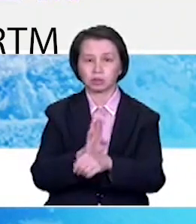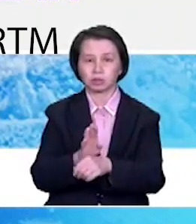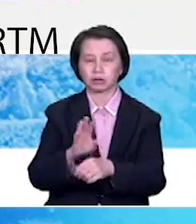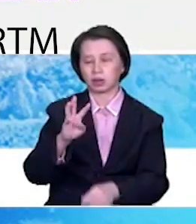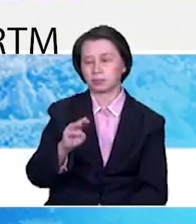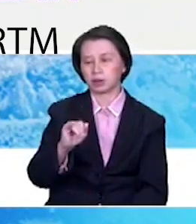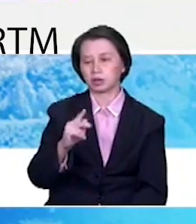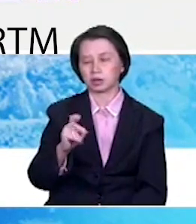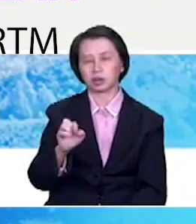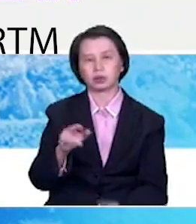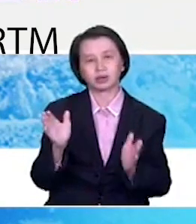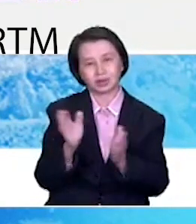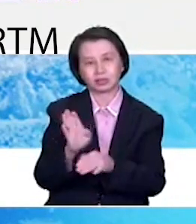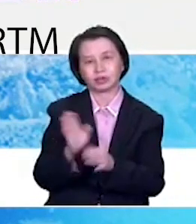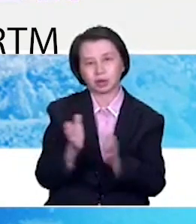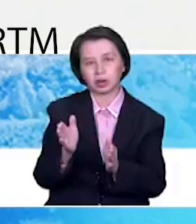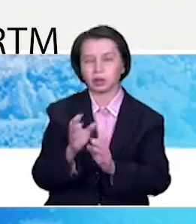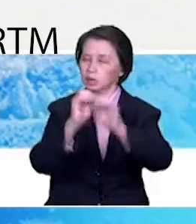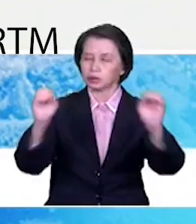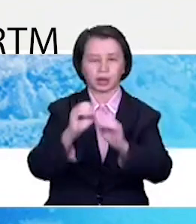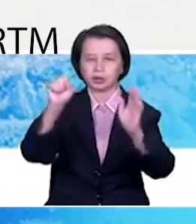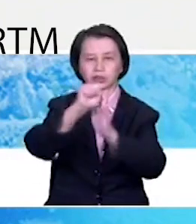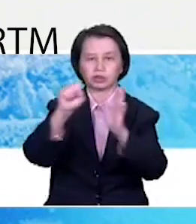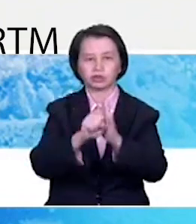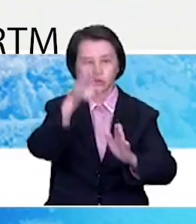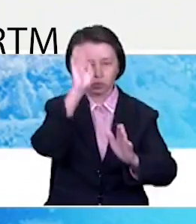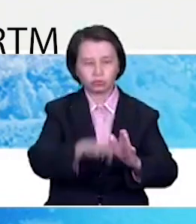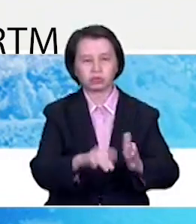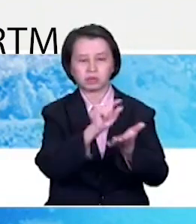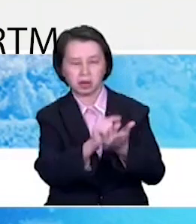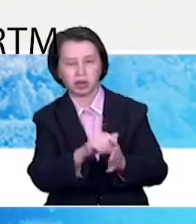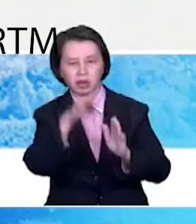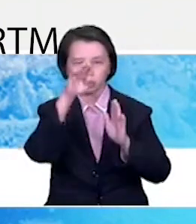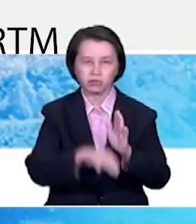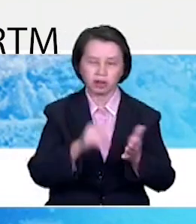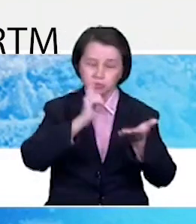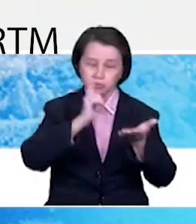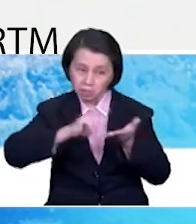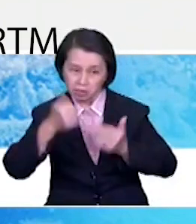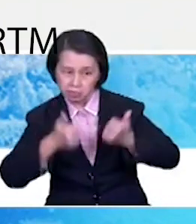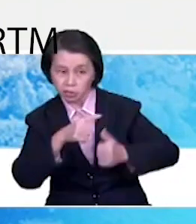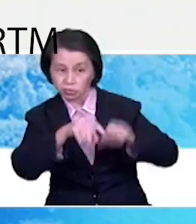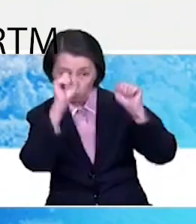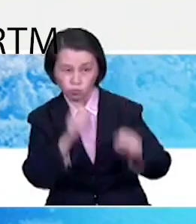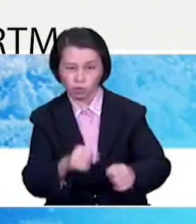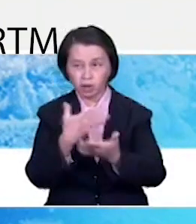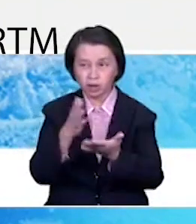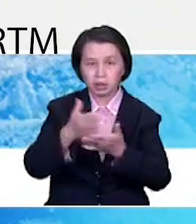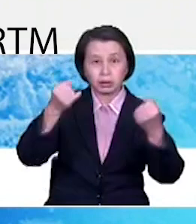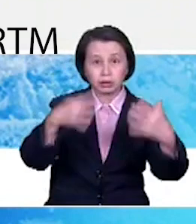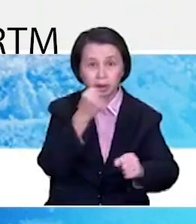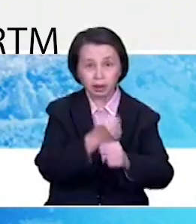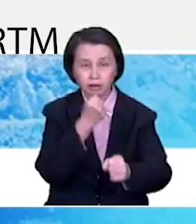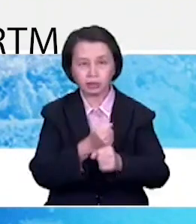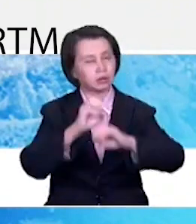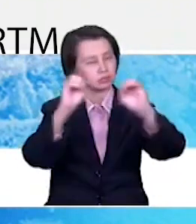mikro. Tiada lagi syarat seperti pengurangan pendapatan, tiada semakan sama ada anda telah hilang